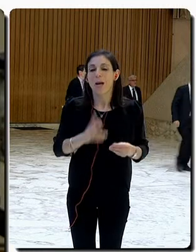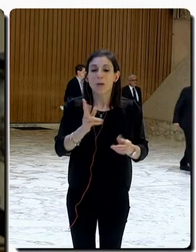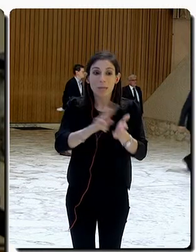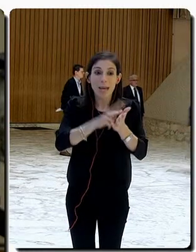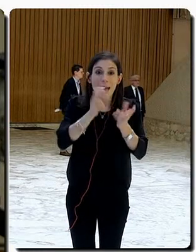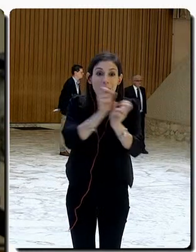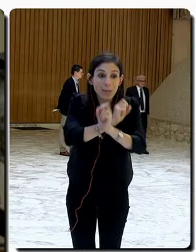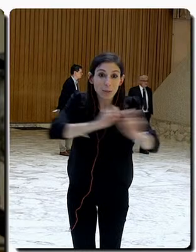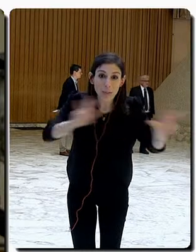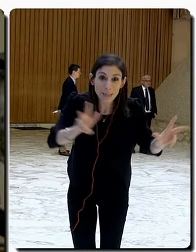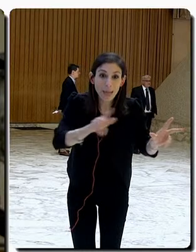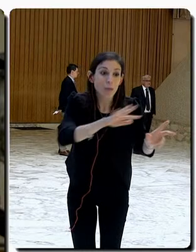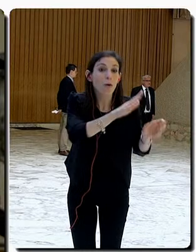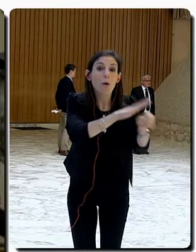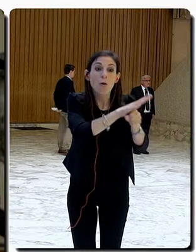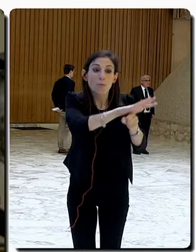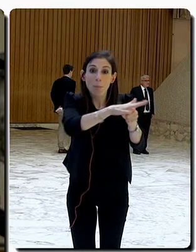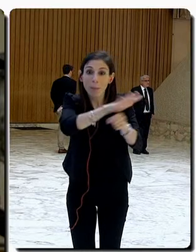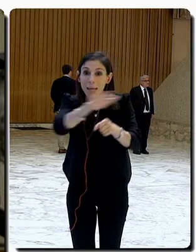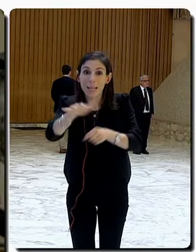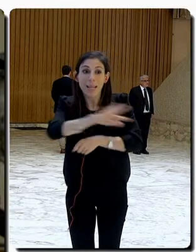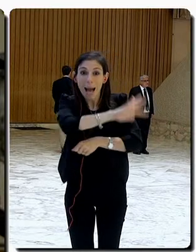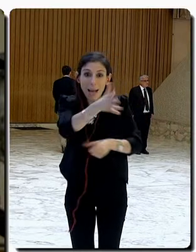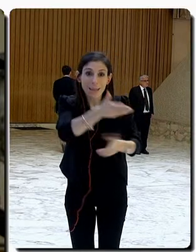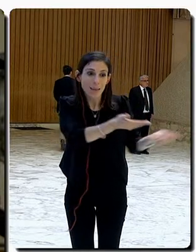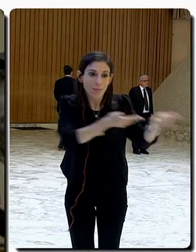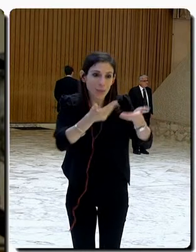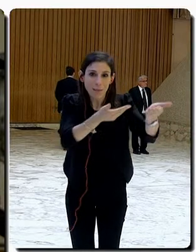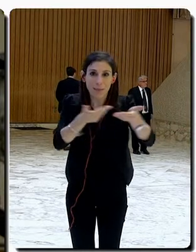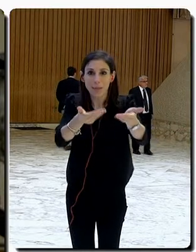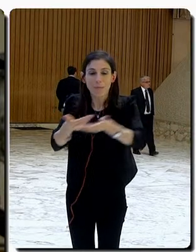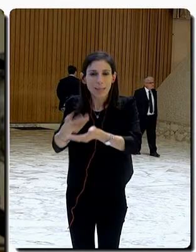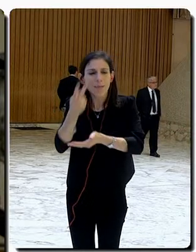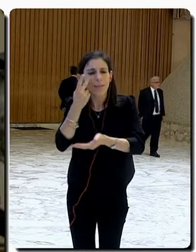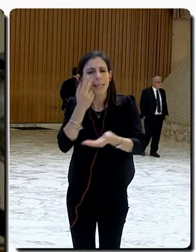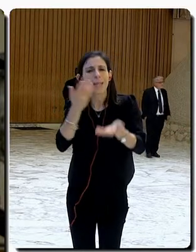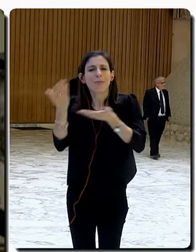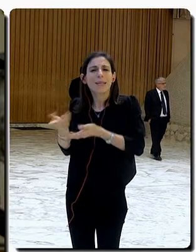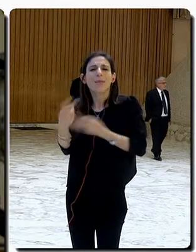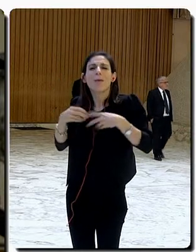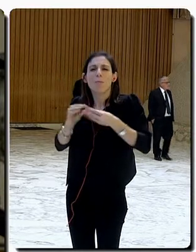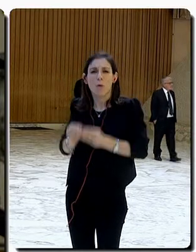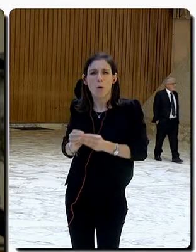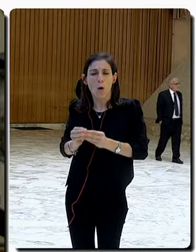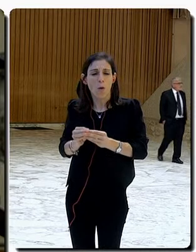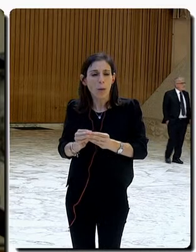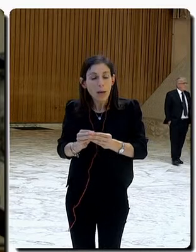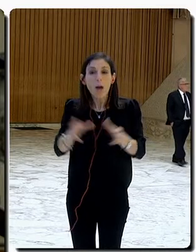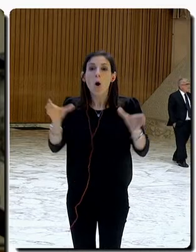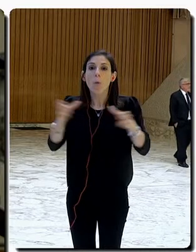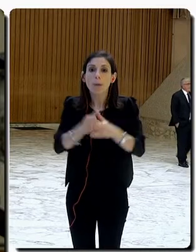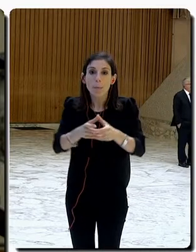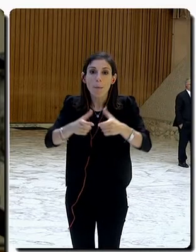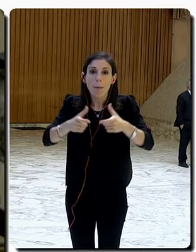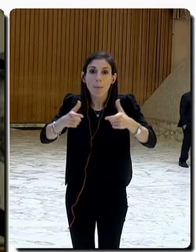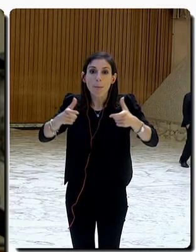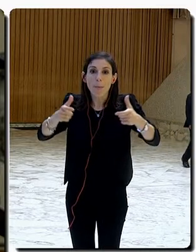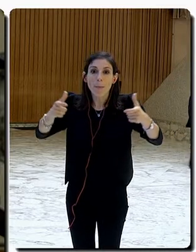de collègues, de voisins, d'amis, à venir voir, ces communautés croissent et se multiplient.